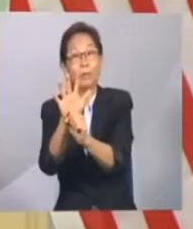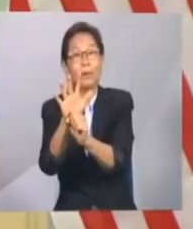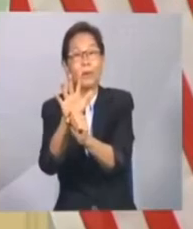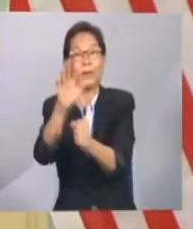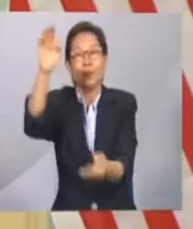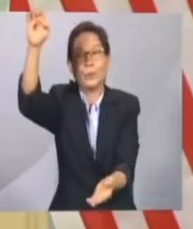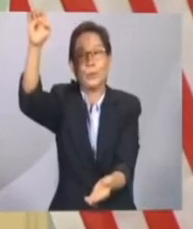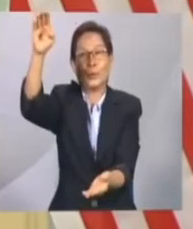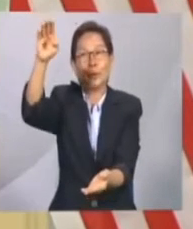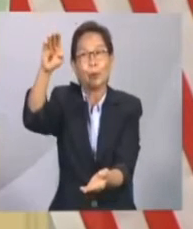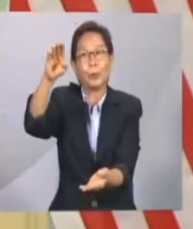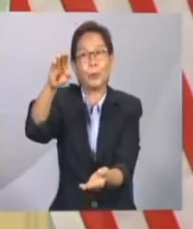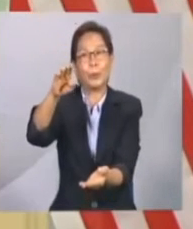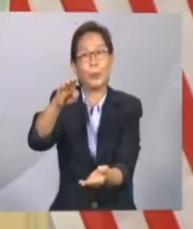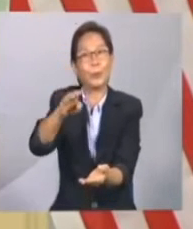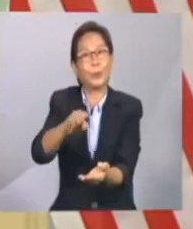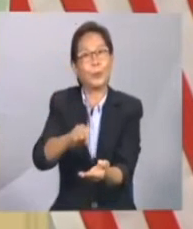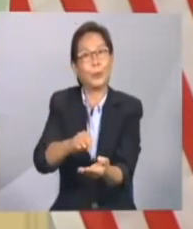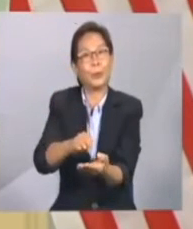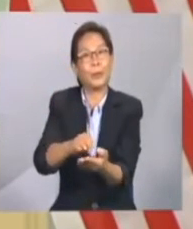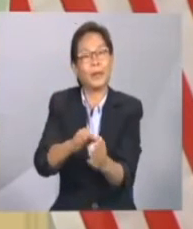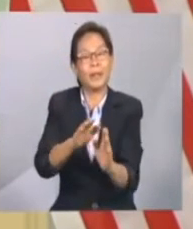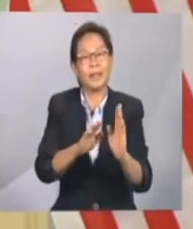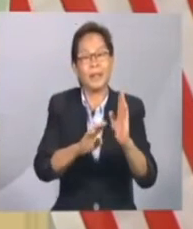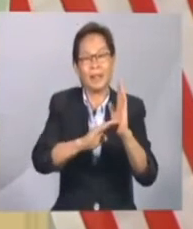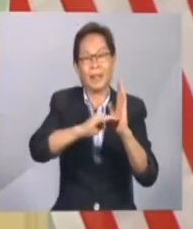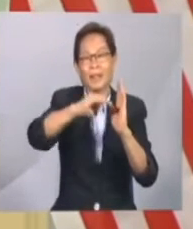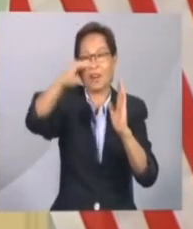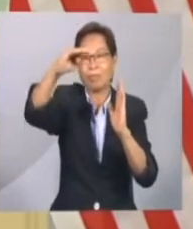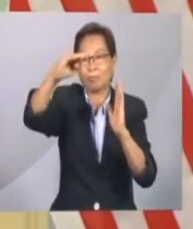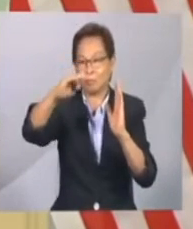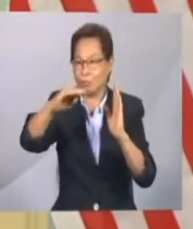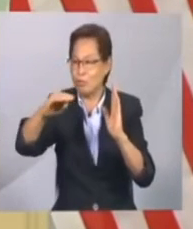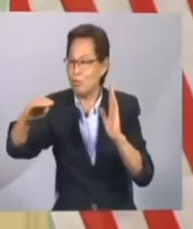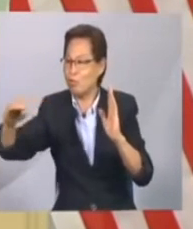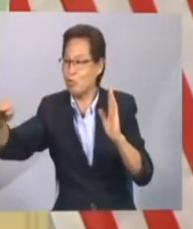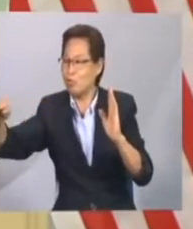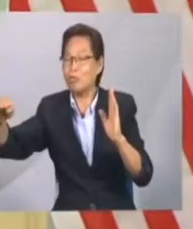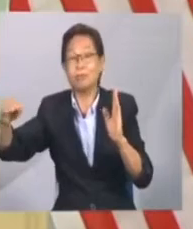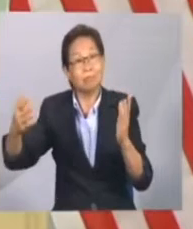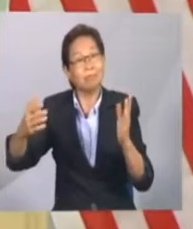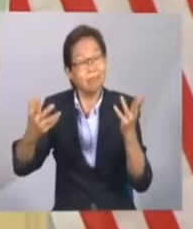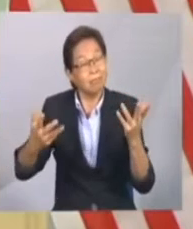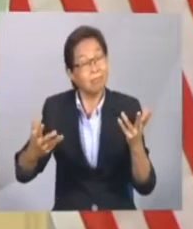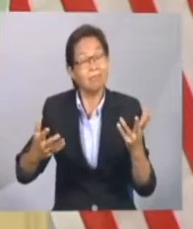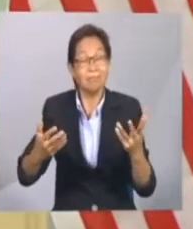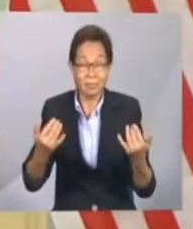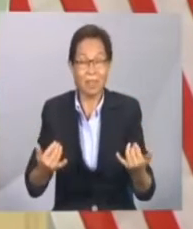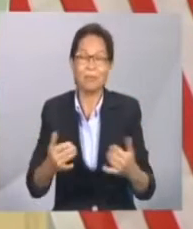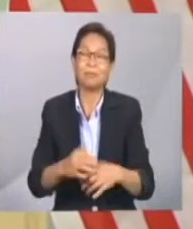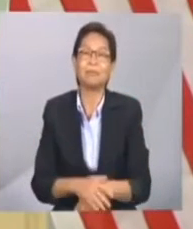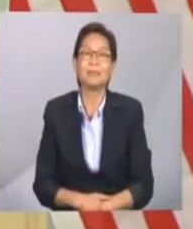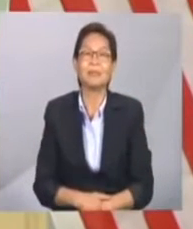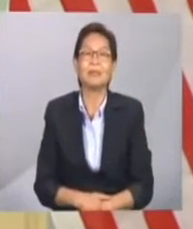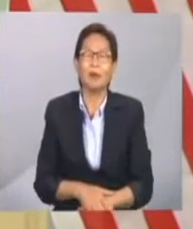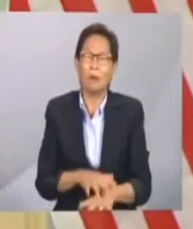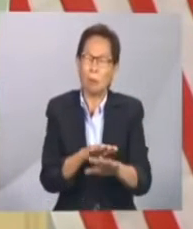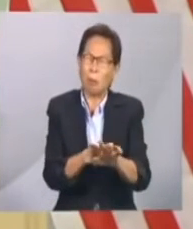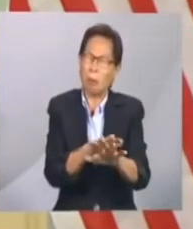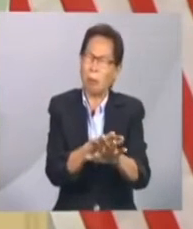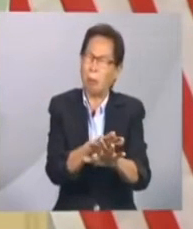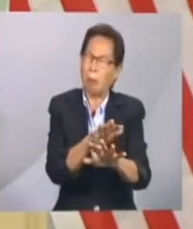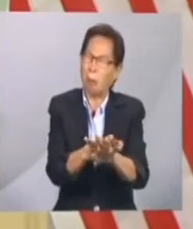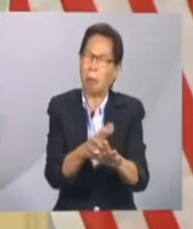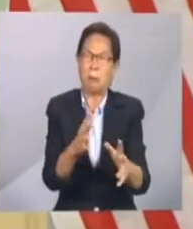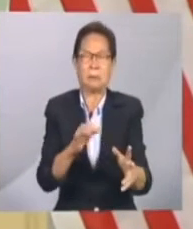grafnya sudah pun mulai melandai dan menurun daripada biasa. Dari segi kesesakan dan sebagainya, seperti